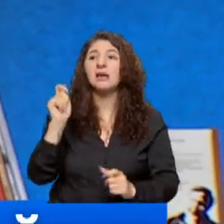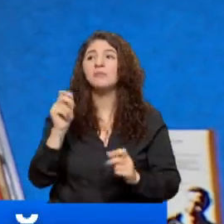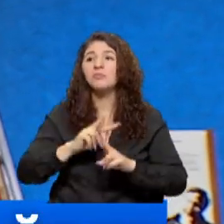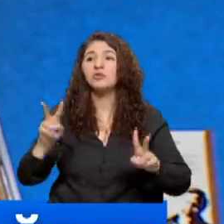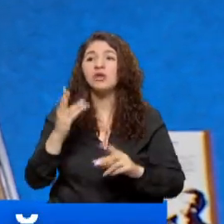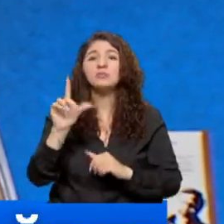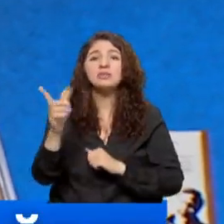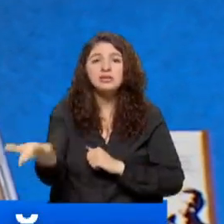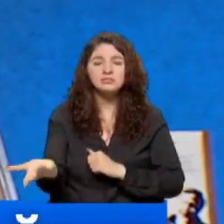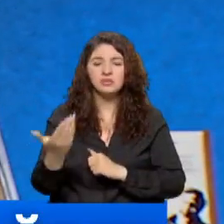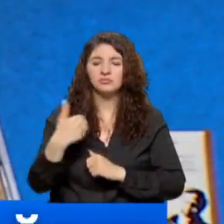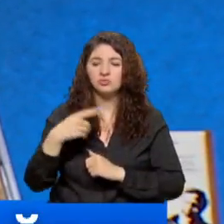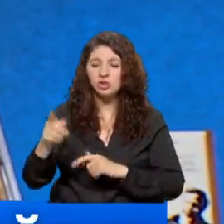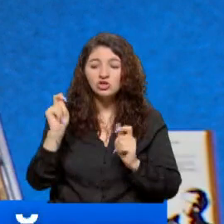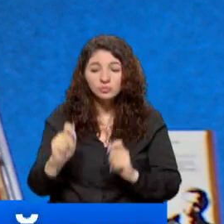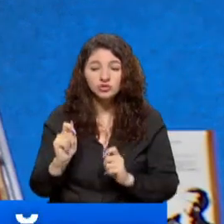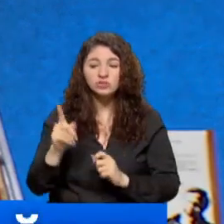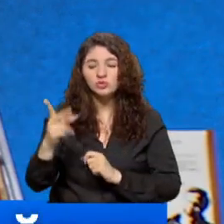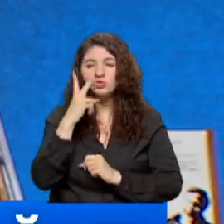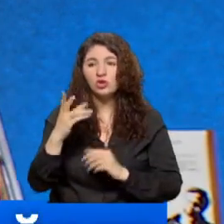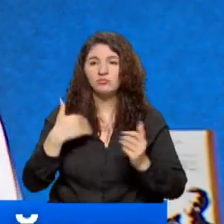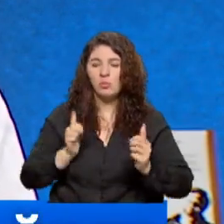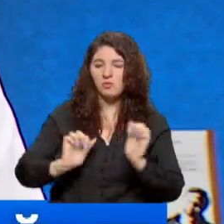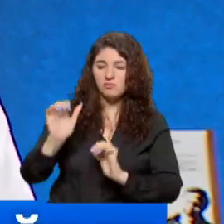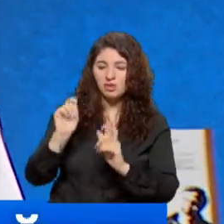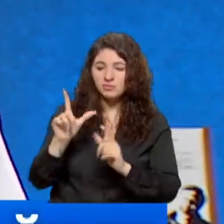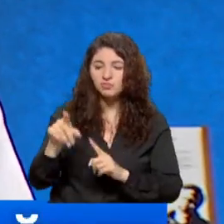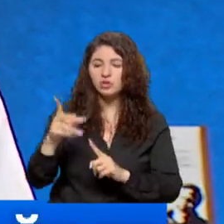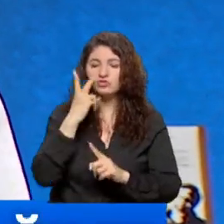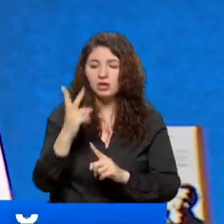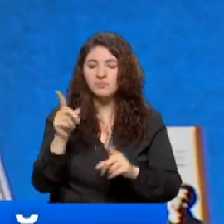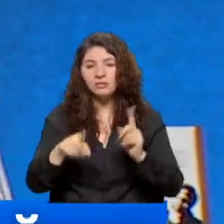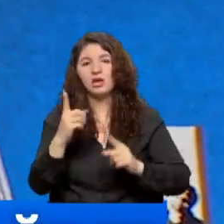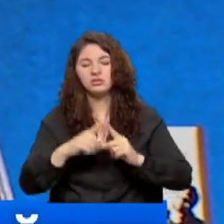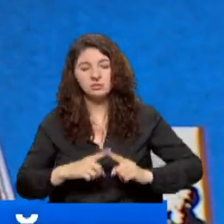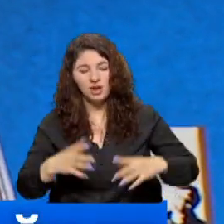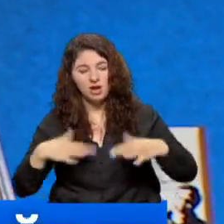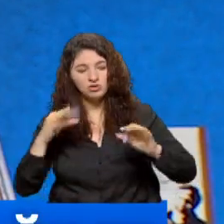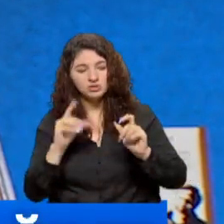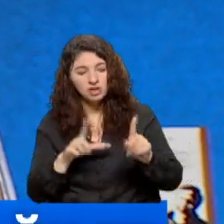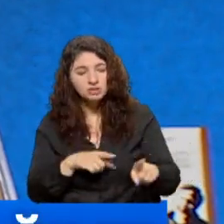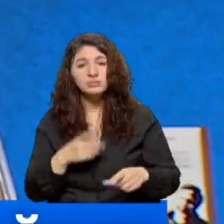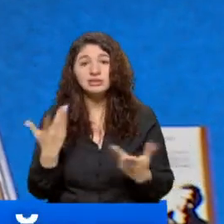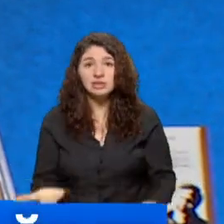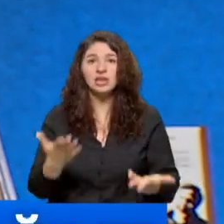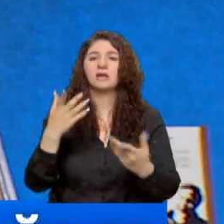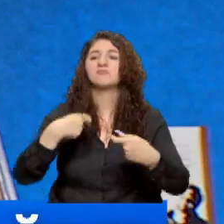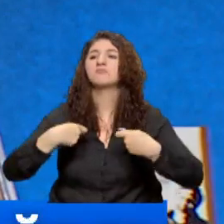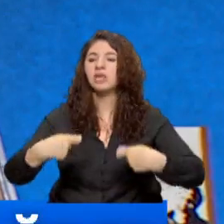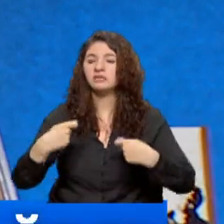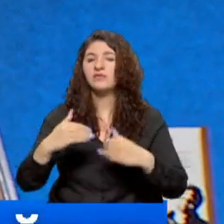yapma şekli olması lazım yani Biz bunu yapacağız Buna göre önlem alınması lazım buna göre bazı şeylerin hesabını yapılması gerekiyor ki